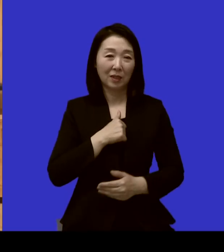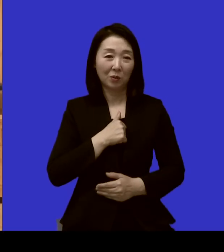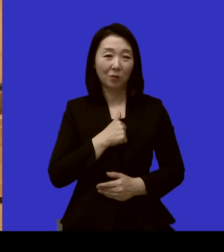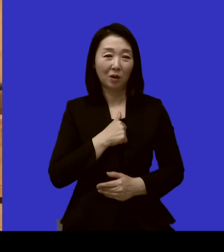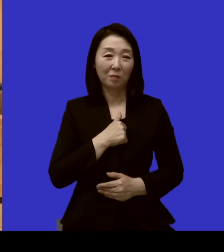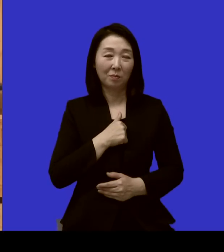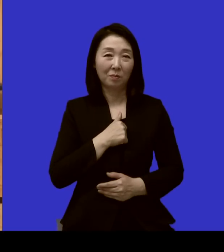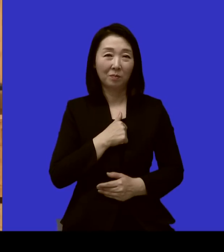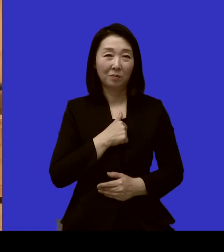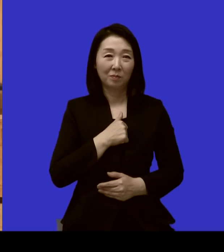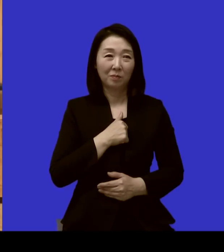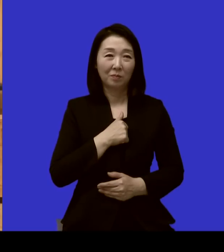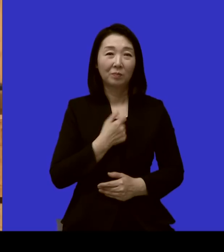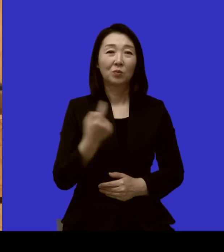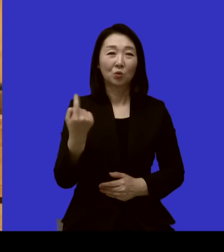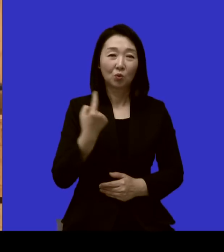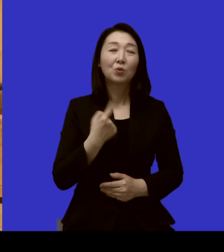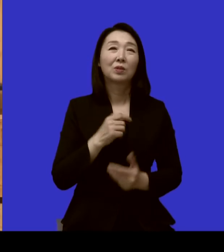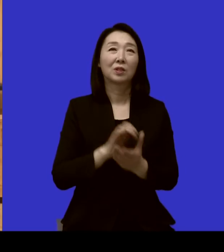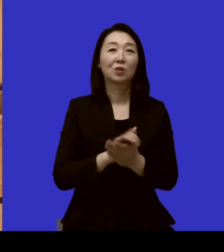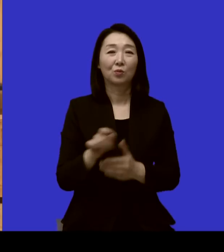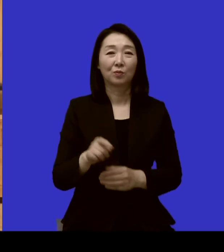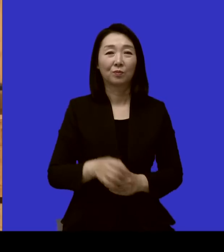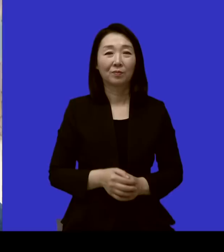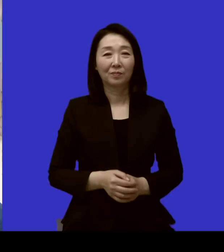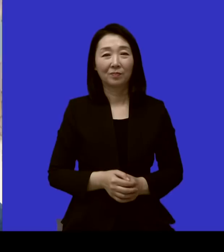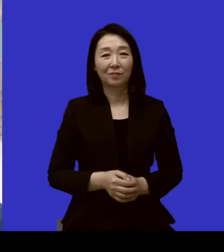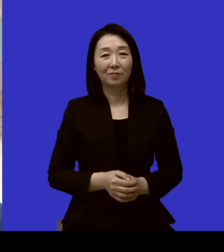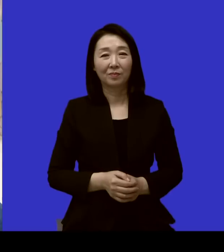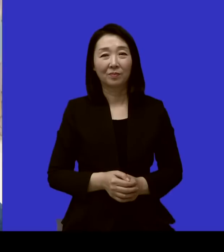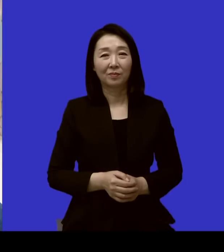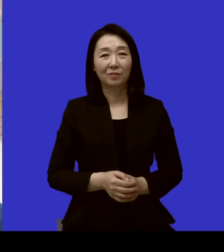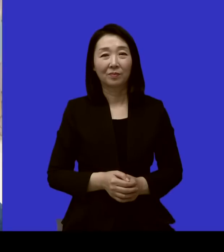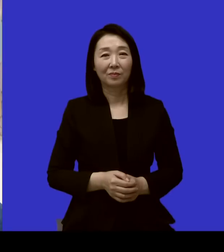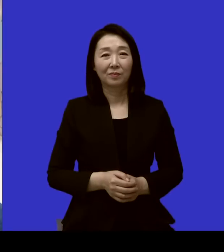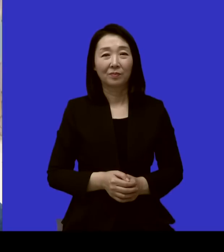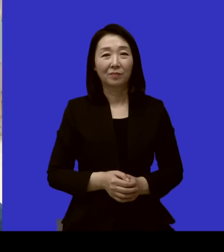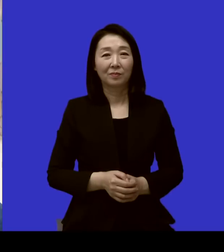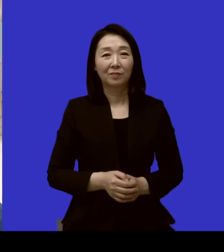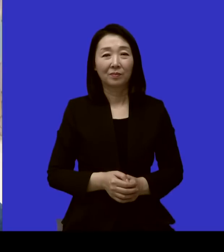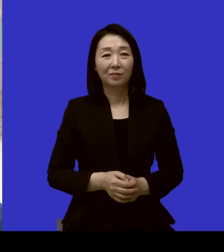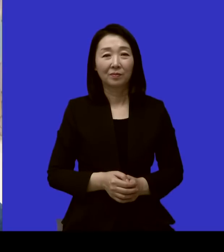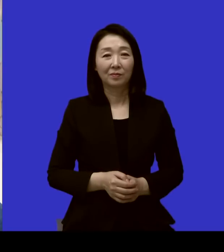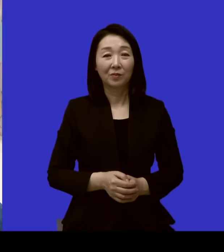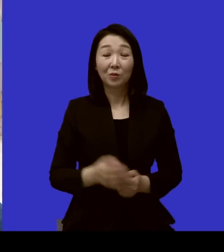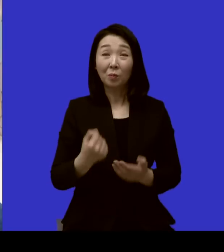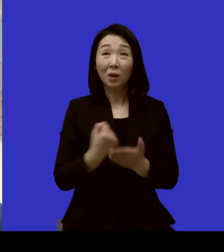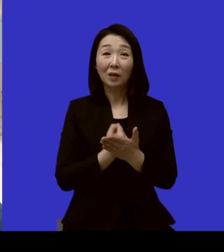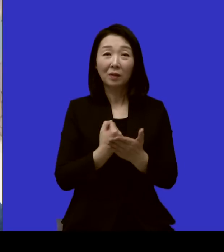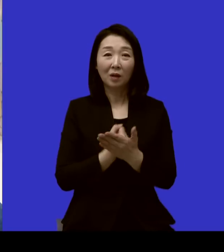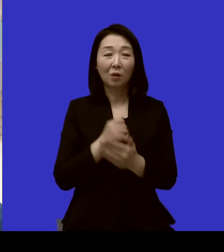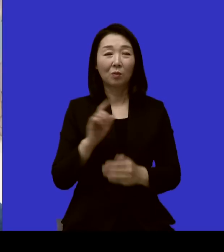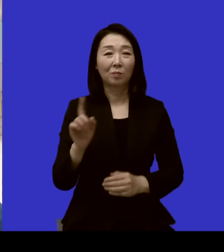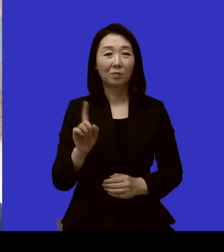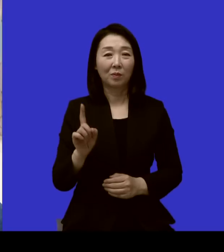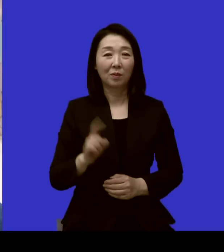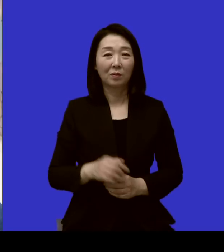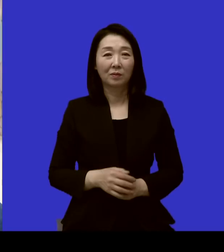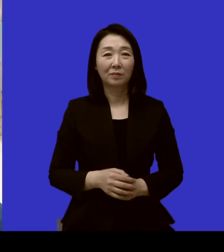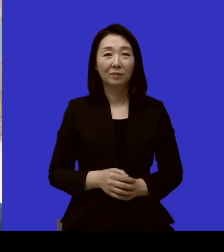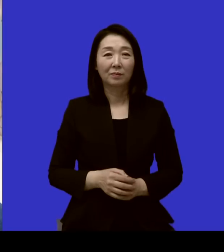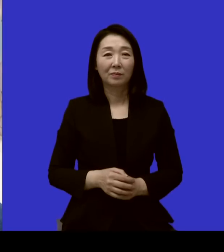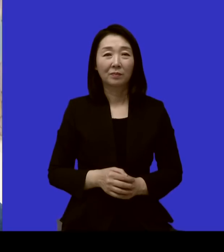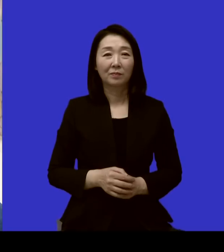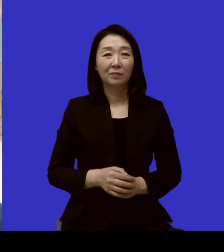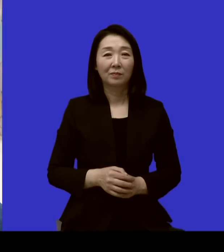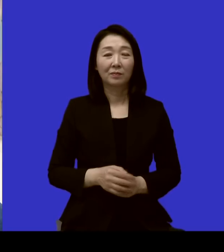저한테 세워준 그런 친구였어가지고 네. 그랬는데 이제 좀 안타까운 일이 그냥 결론부터